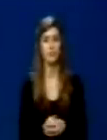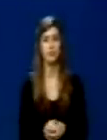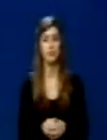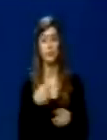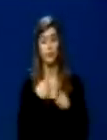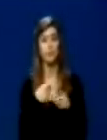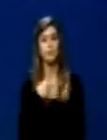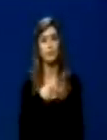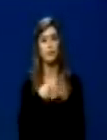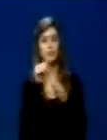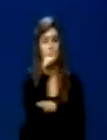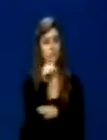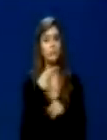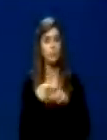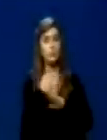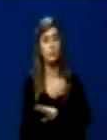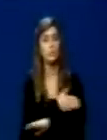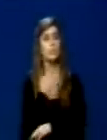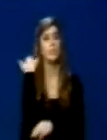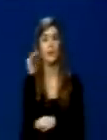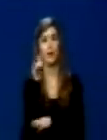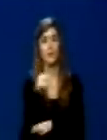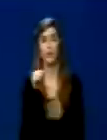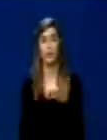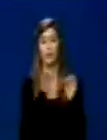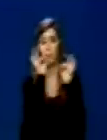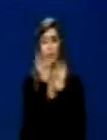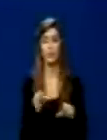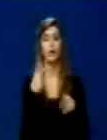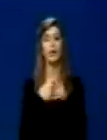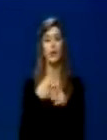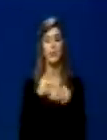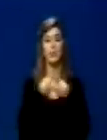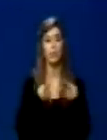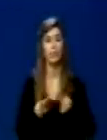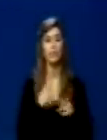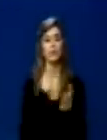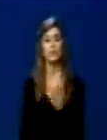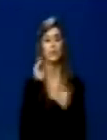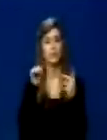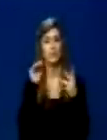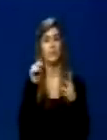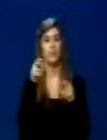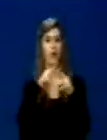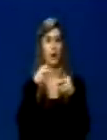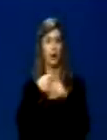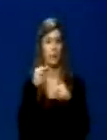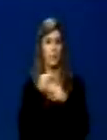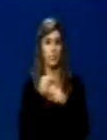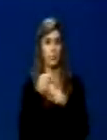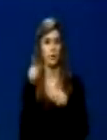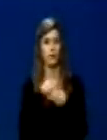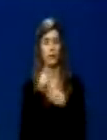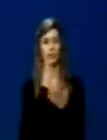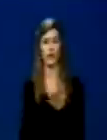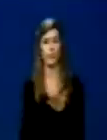edhe në raportet e tjera, asnjëherë nuk kemi pasur një trajtim ose të paktën një listim të rasteve gjyqësore në të cilat AKP-ja është në forme pala e